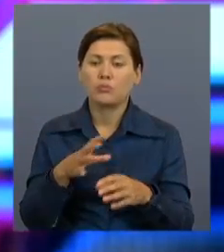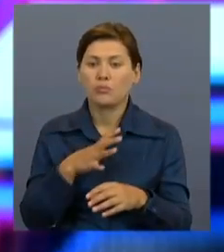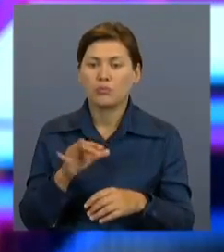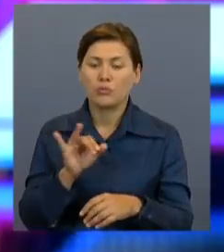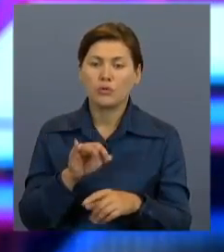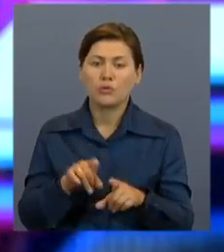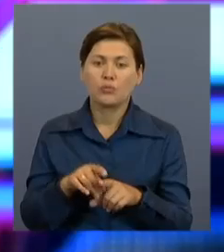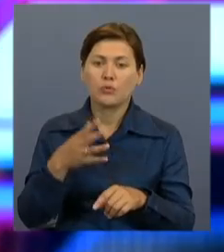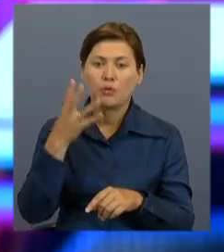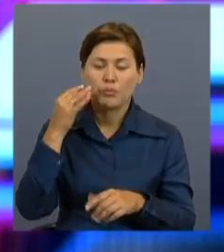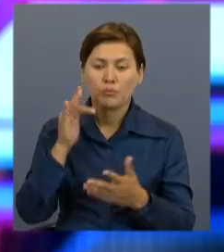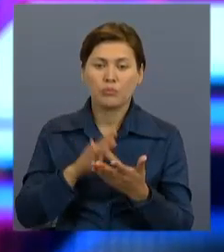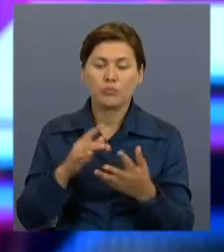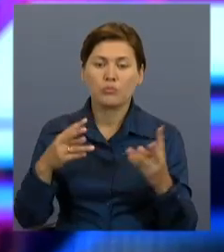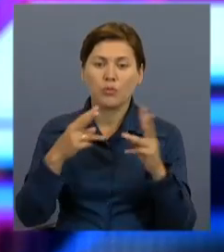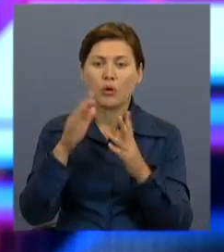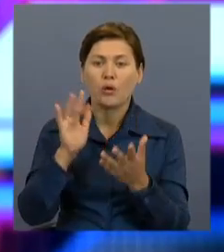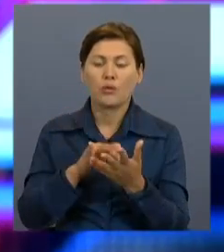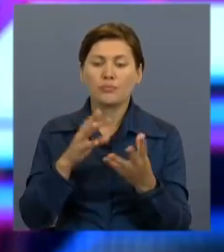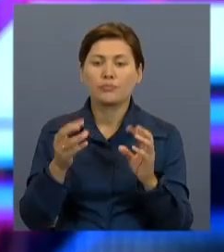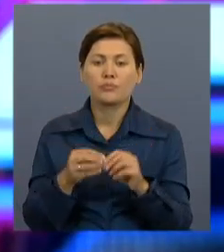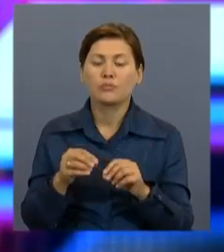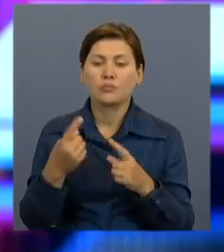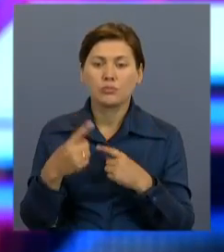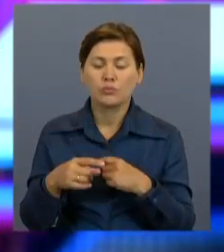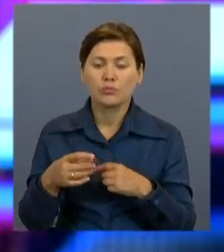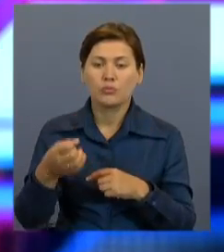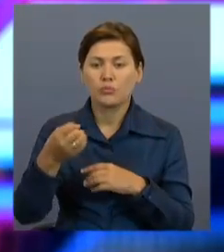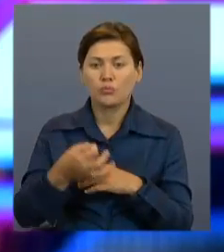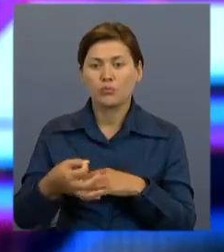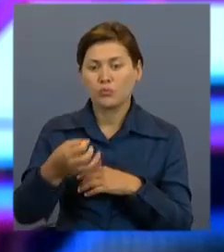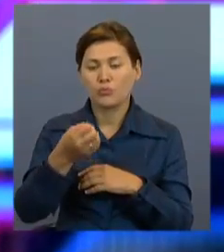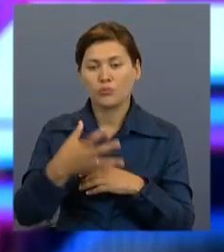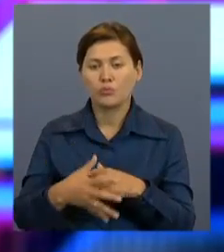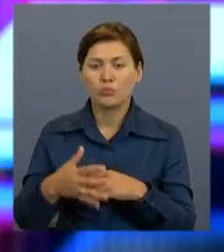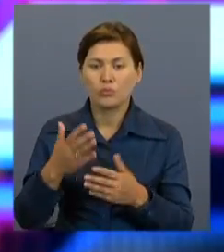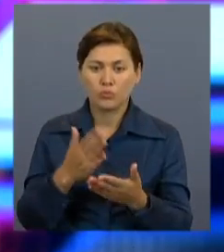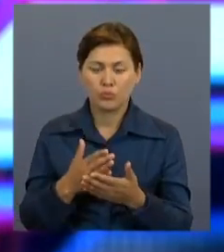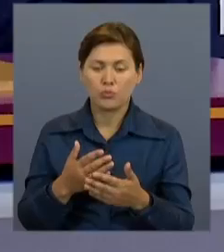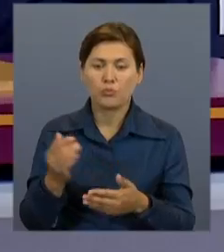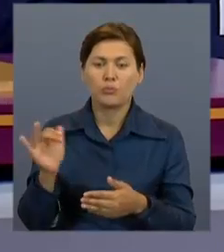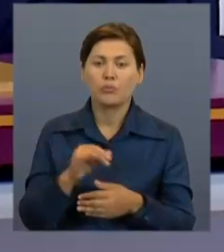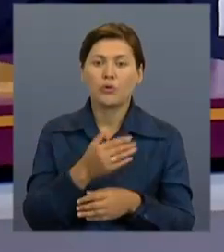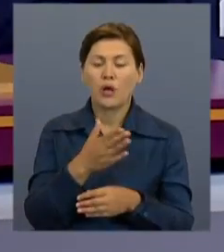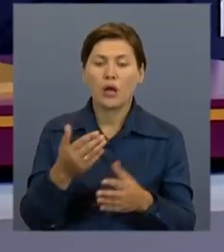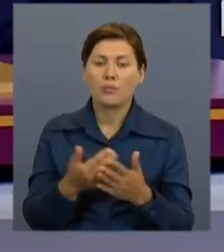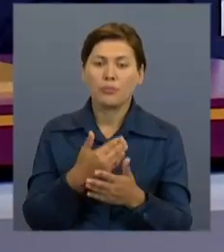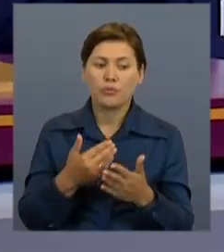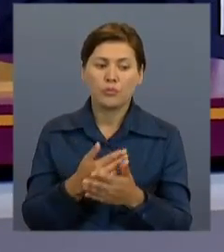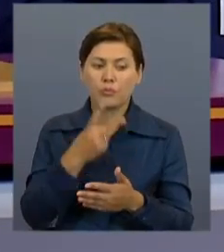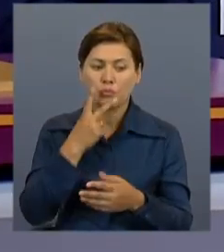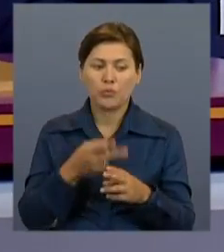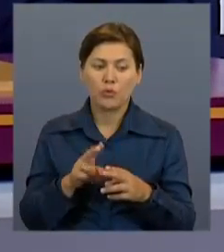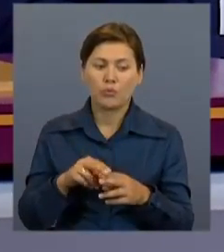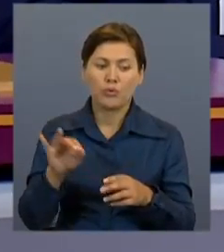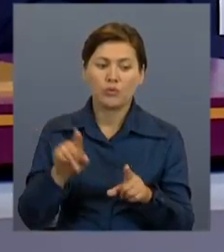қалмайды. Бұл деген Алматы қаласы, Астана қаласы, жалпы басқа облыс орталықтарында да бүгінгі таңда бар. Біз қазіргі ақпаратқа сүйенсек,